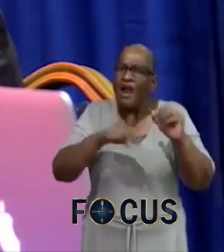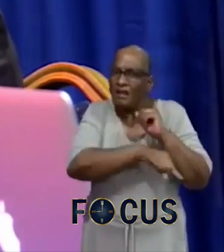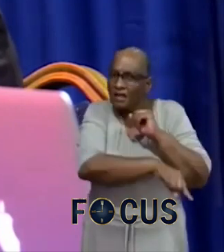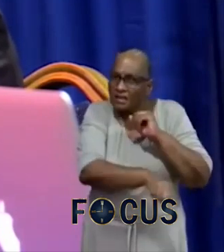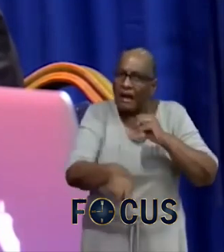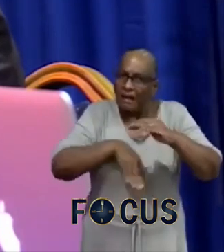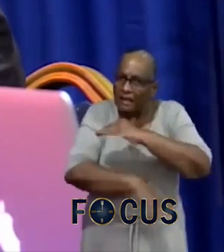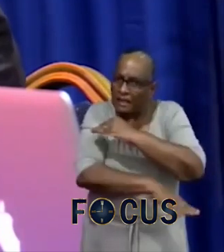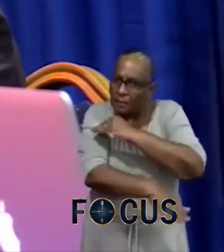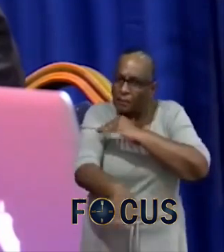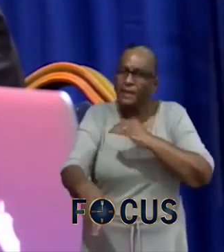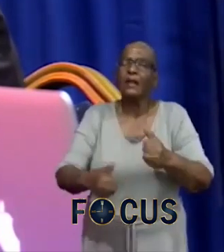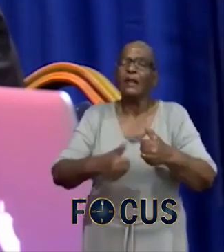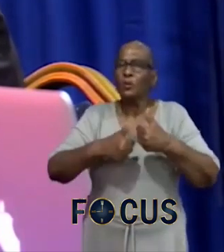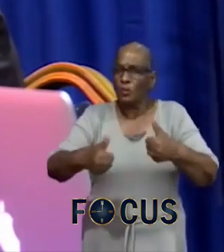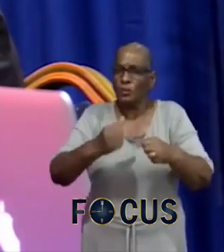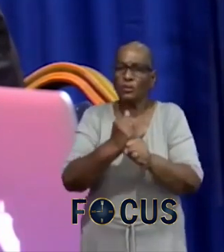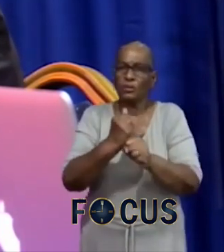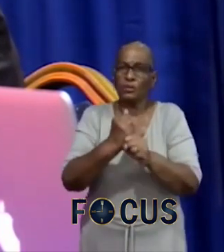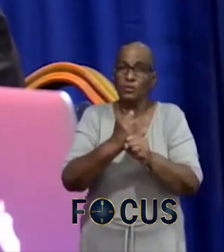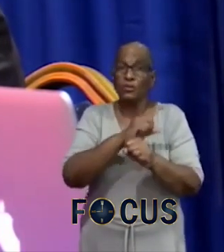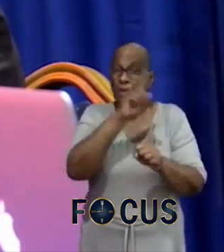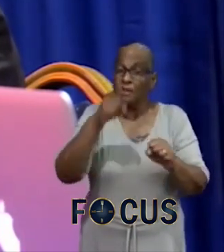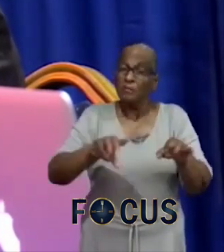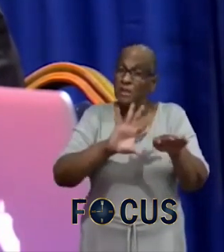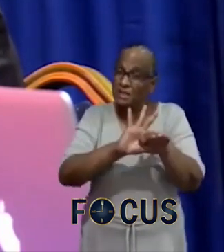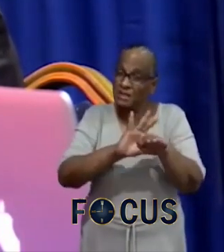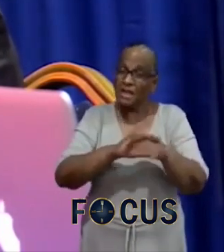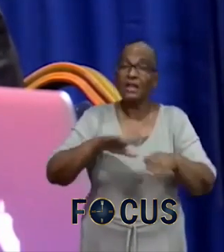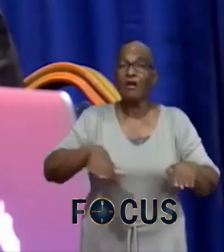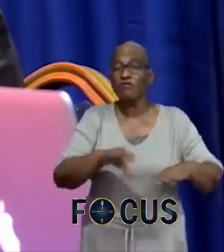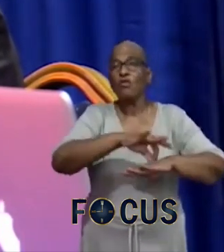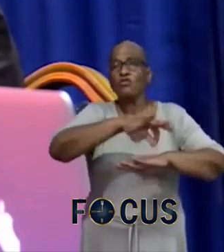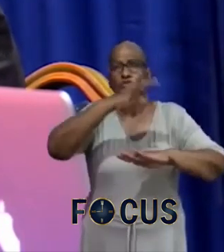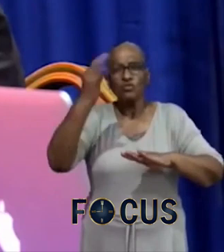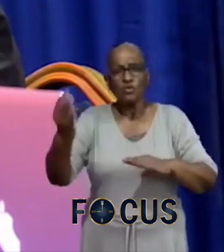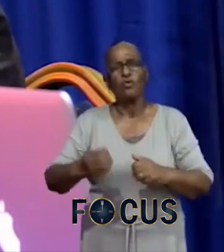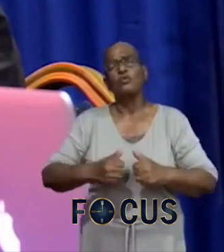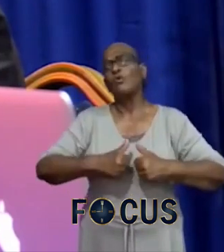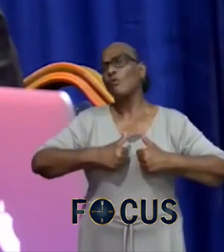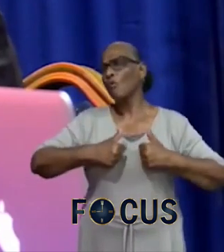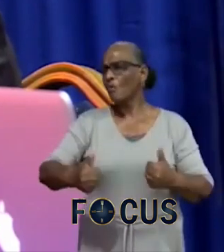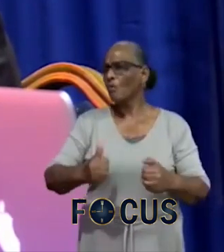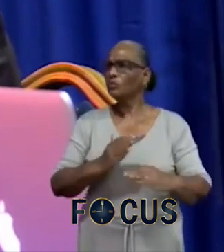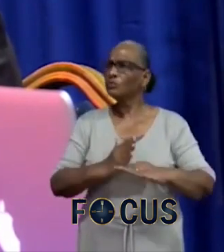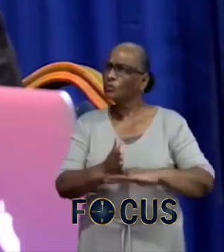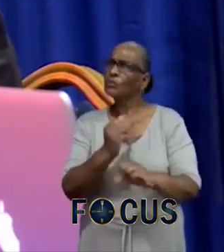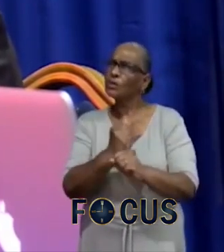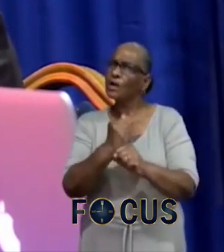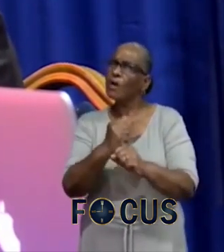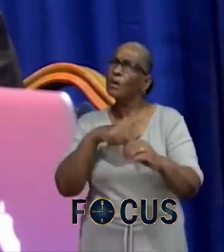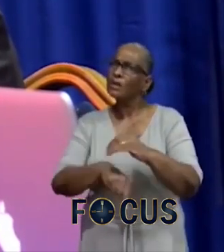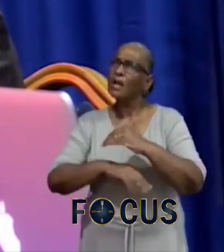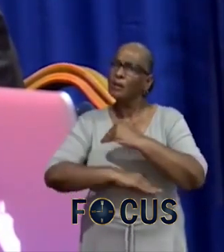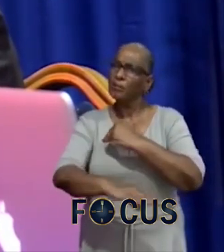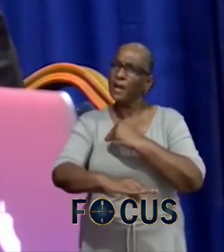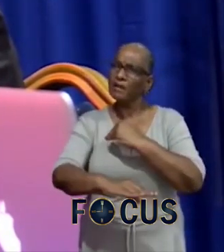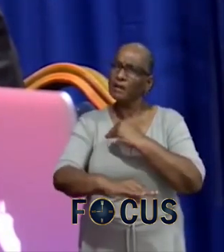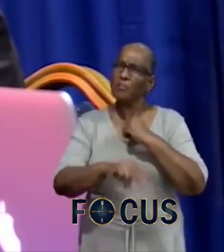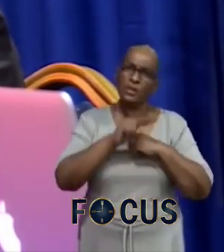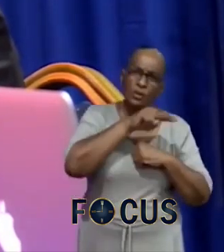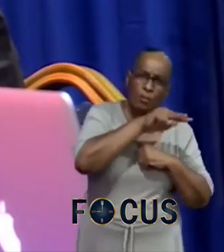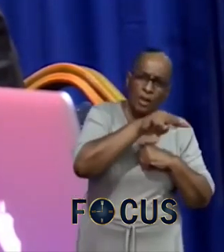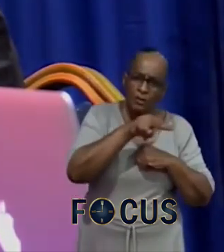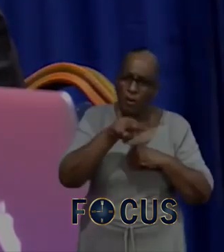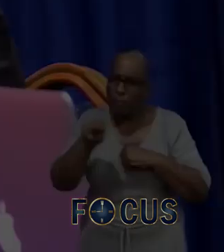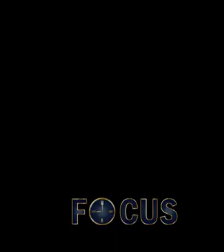veiligstellen, zodat de medische zending volksgezondheid terdege bezig kan zijn met de